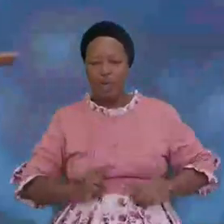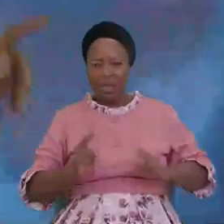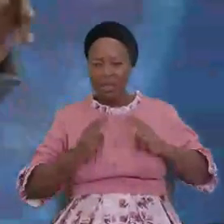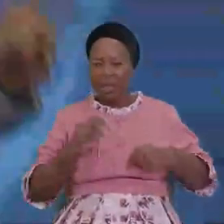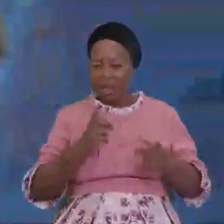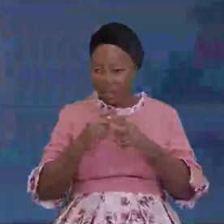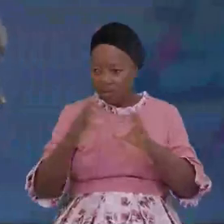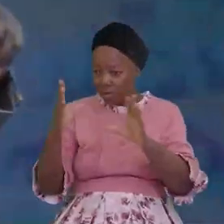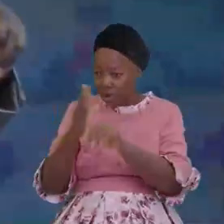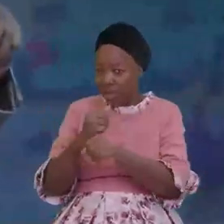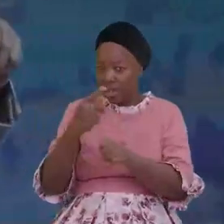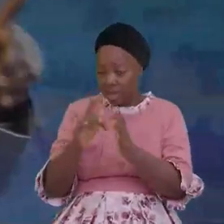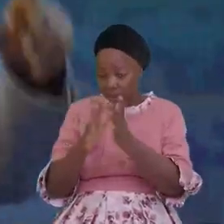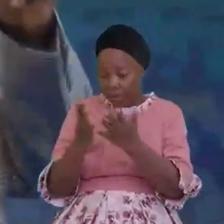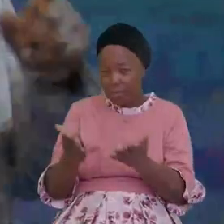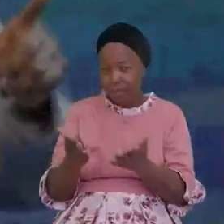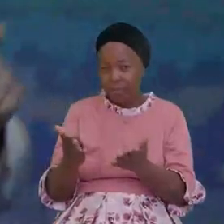Il te donne un bon sommeil.